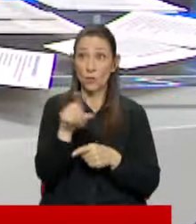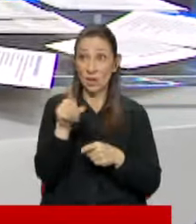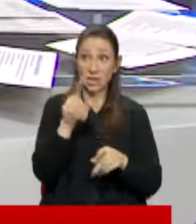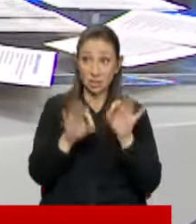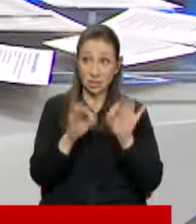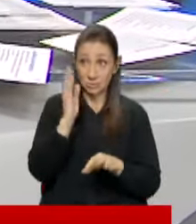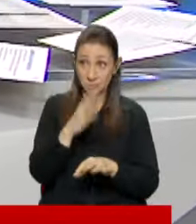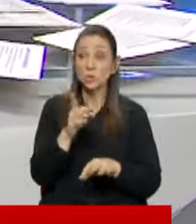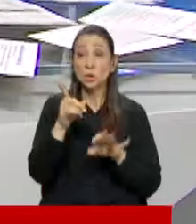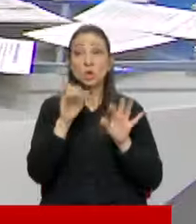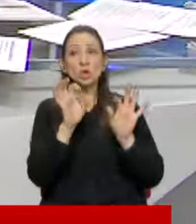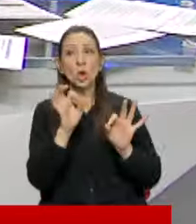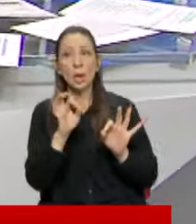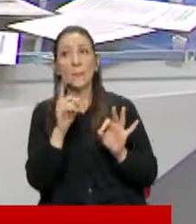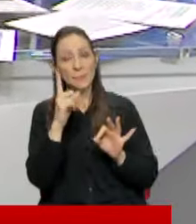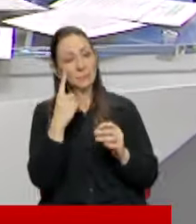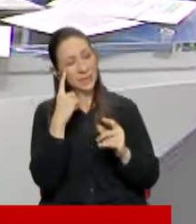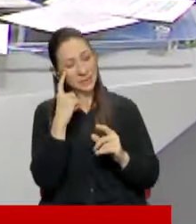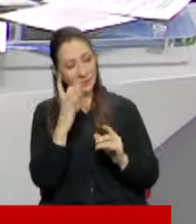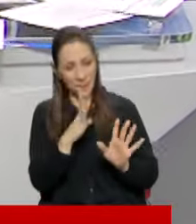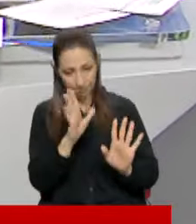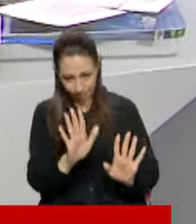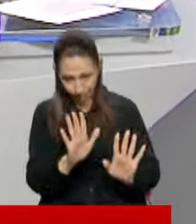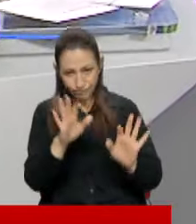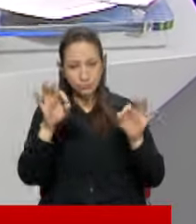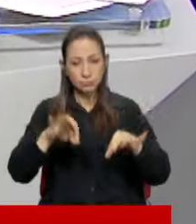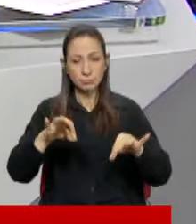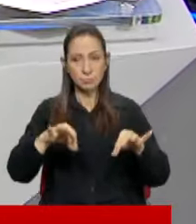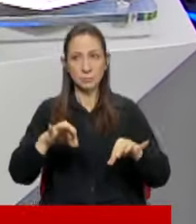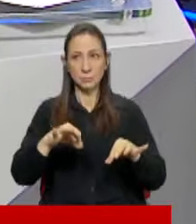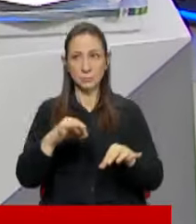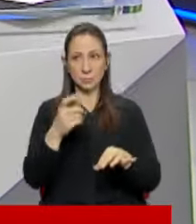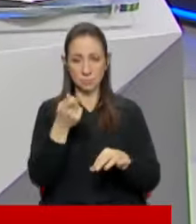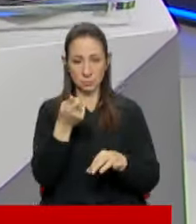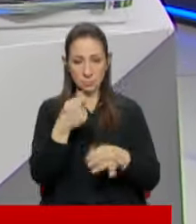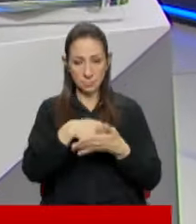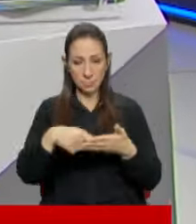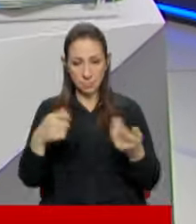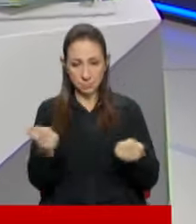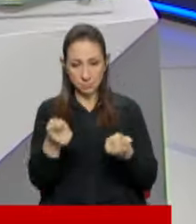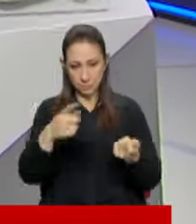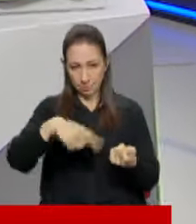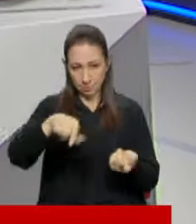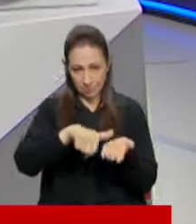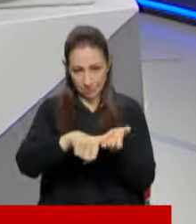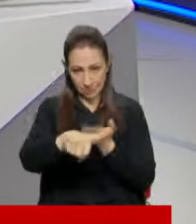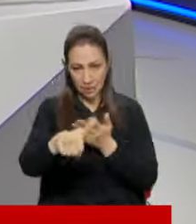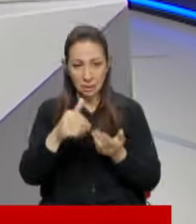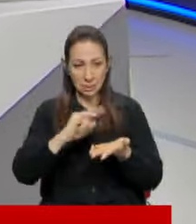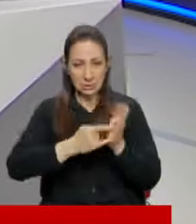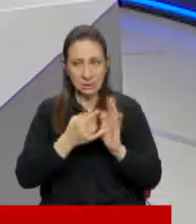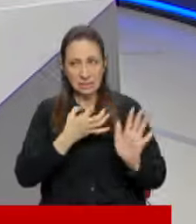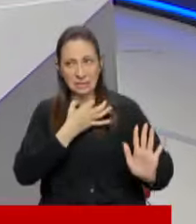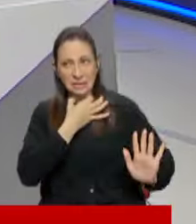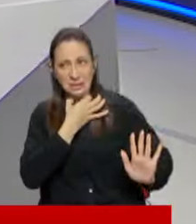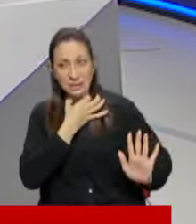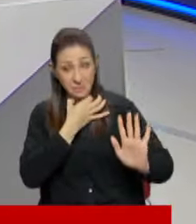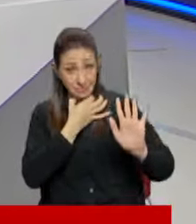müfettişler de gidiyor şöyle, biliyorsunuz şöyle marketlere. Şöyle bir mantık işletelim. Şu anda ücretli çalışanların tamamı geçinme sıkıntısı